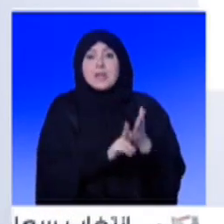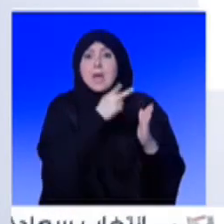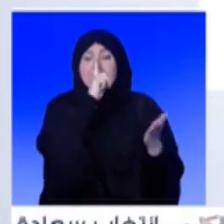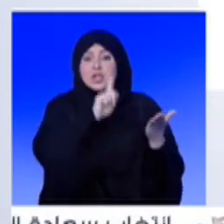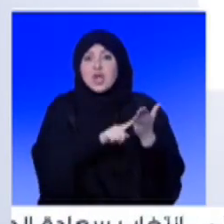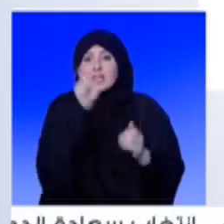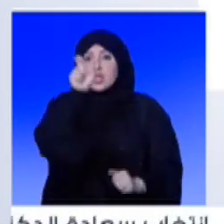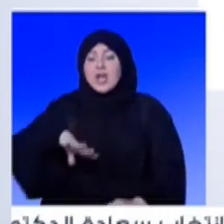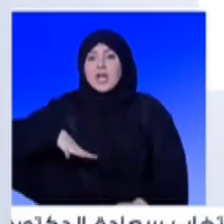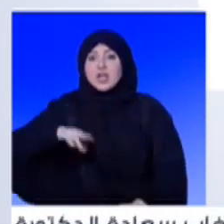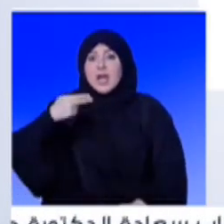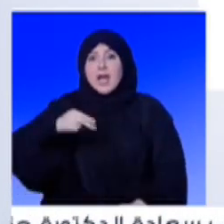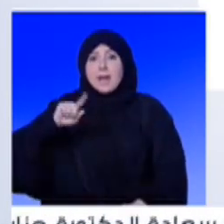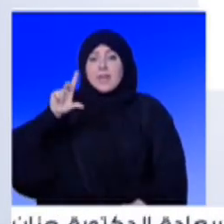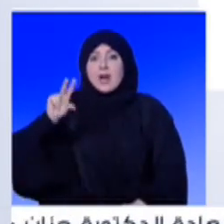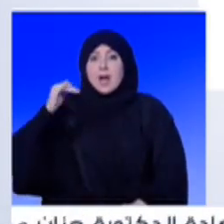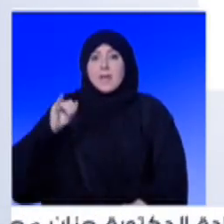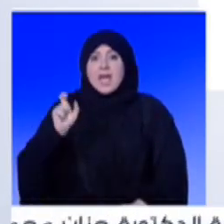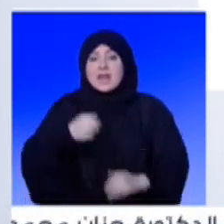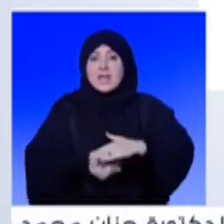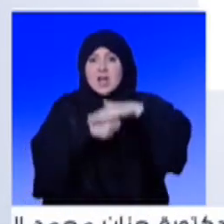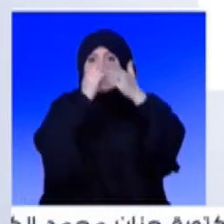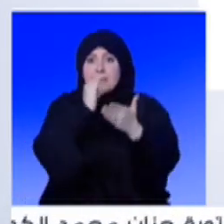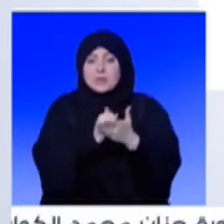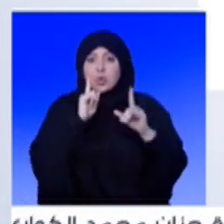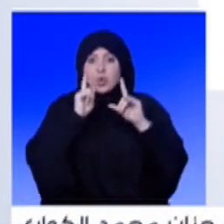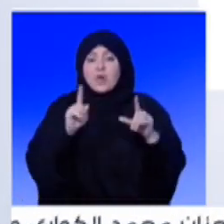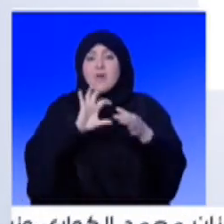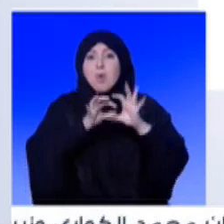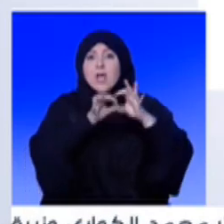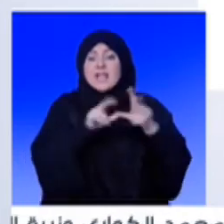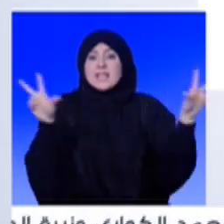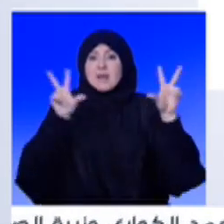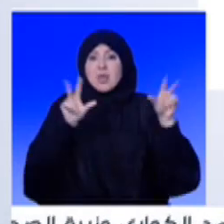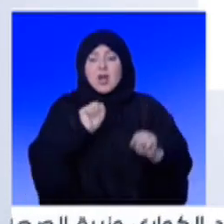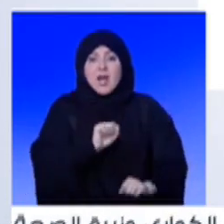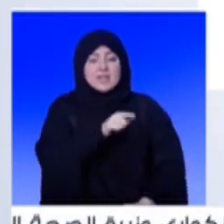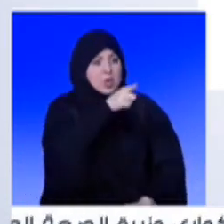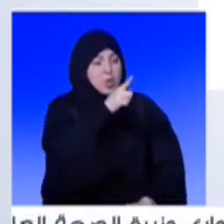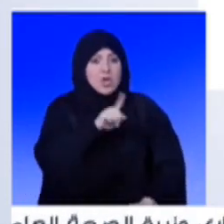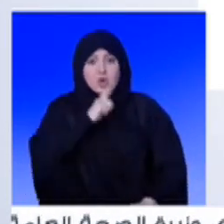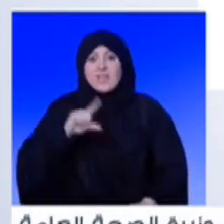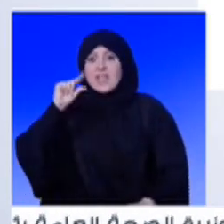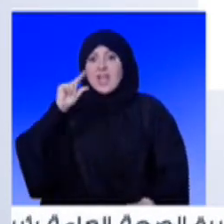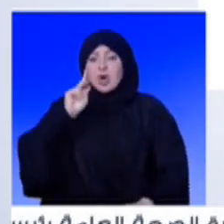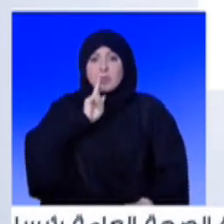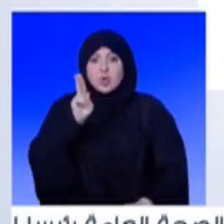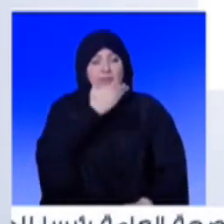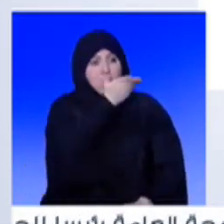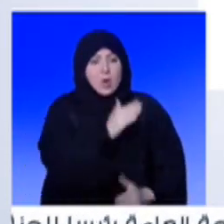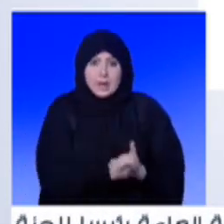اكد سعاده الشيخ عبد الرحمن بن حمد ال ثاني الرئيس التنفيذي للمؤسسه القط طريه للاعلام في تغريده على حسابه بشبكه